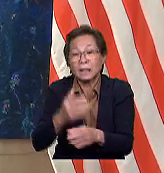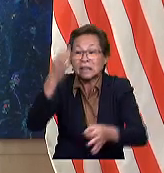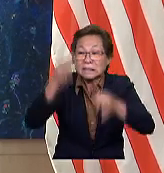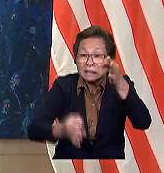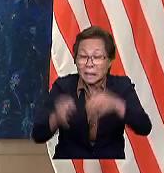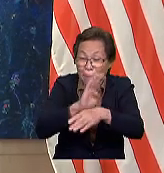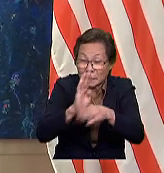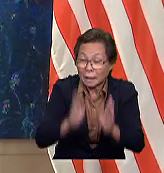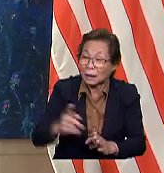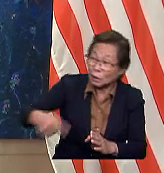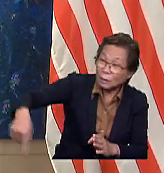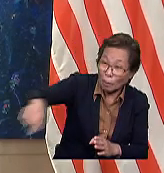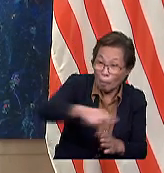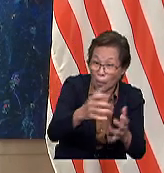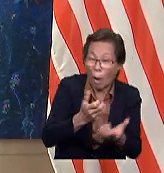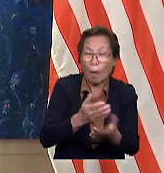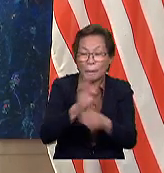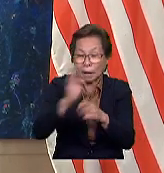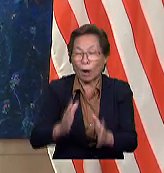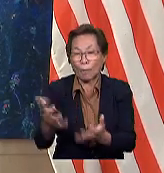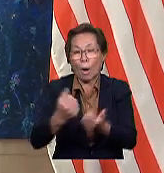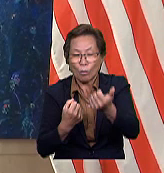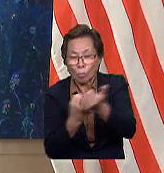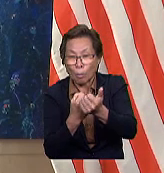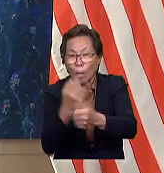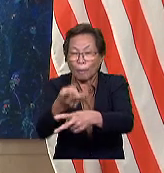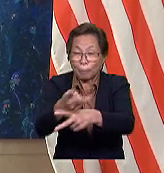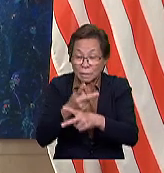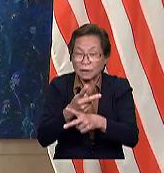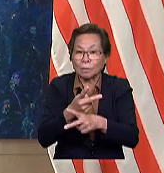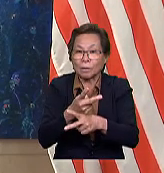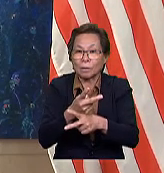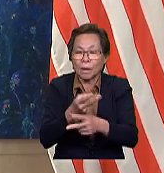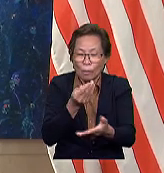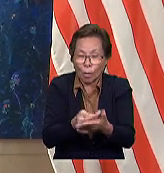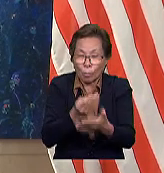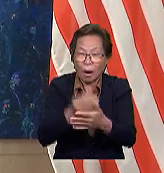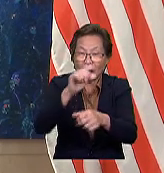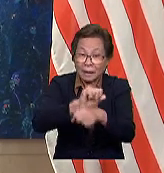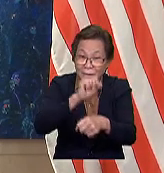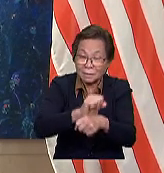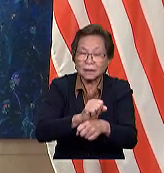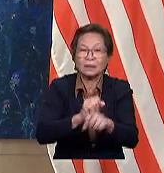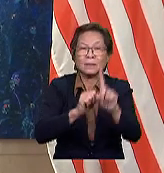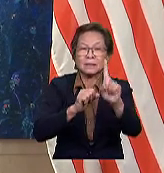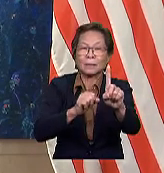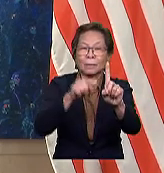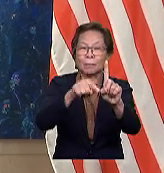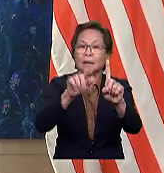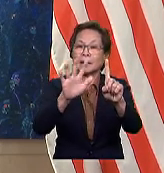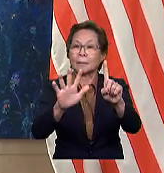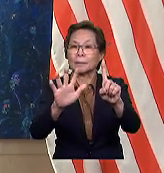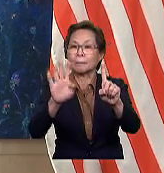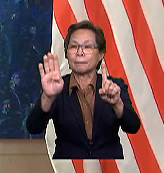ingin mendapatkan pembiayaan mikro kredit sebagai modal kerja sebanyak satupun